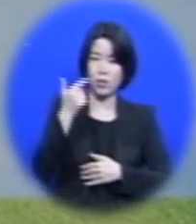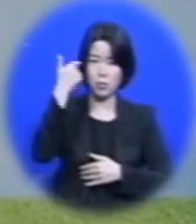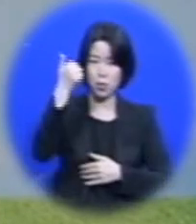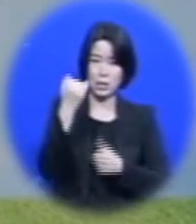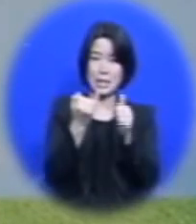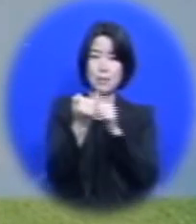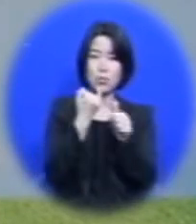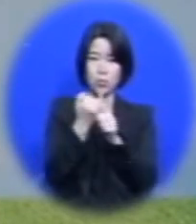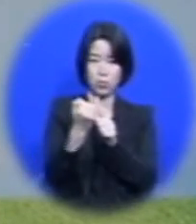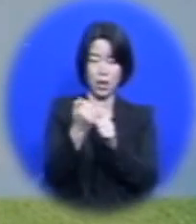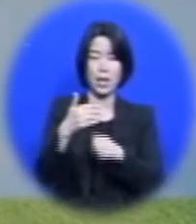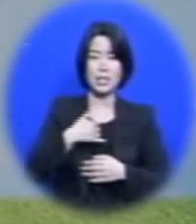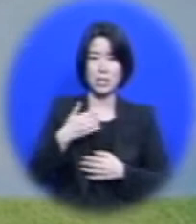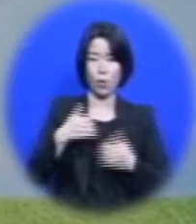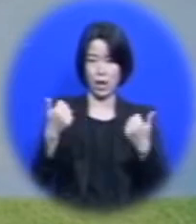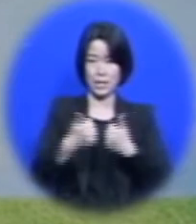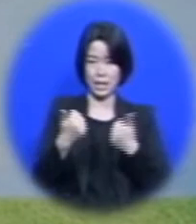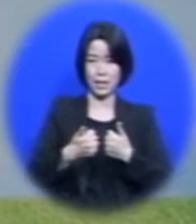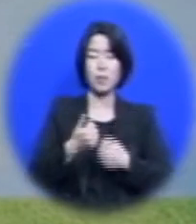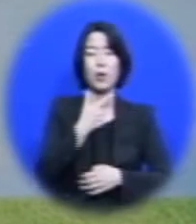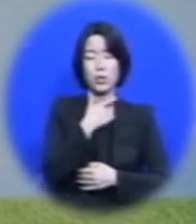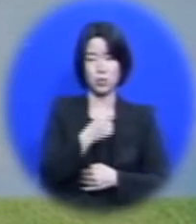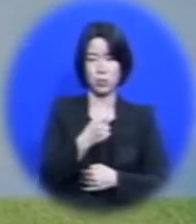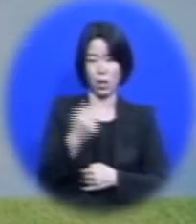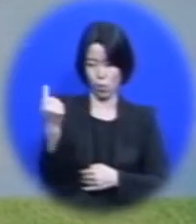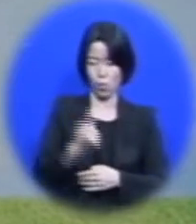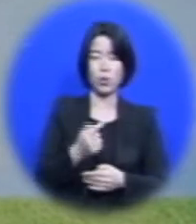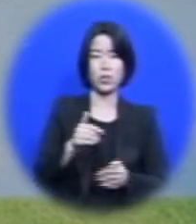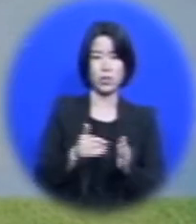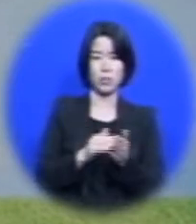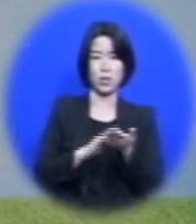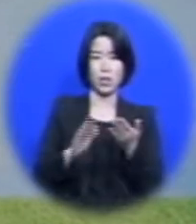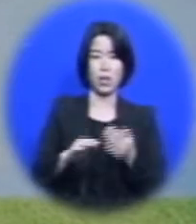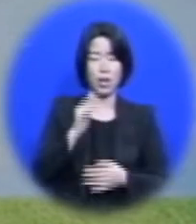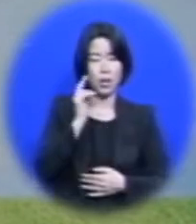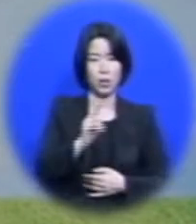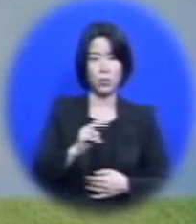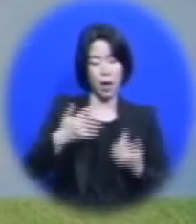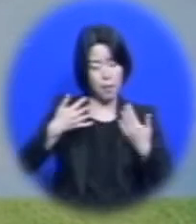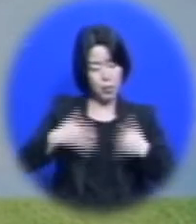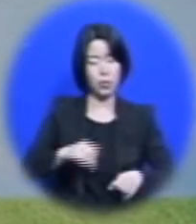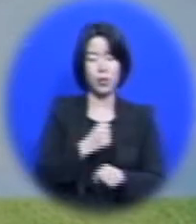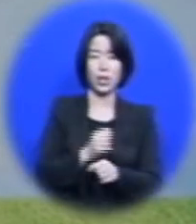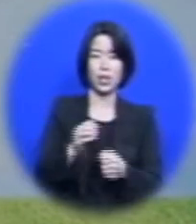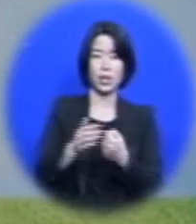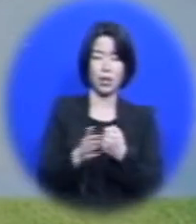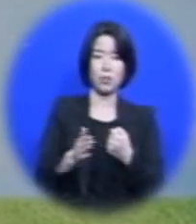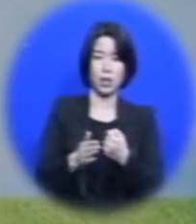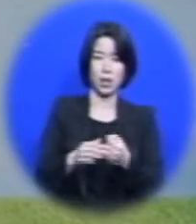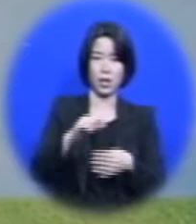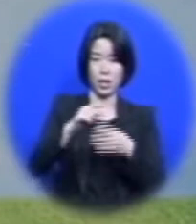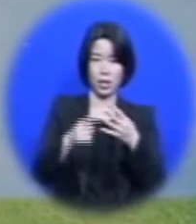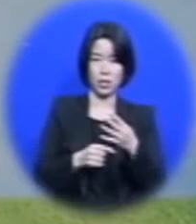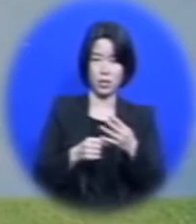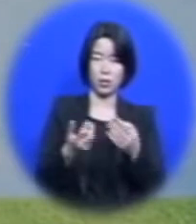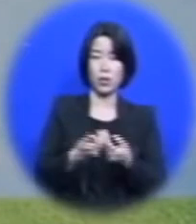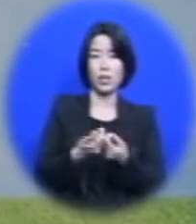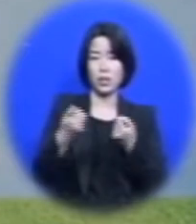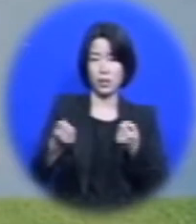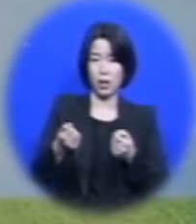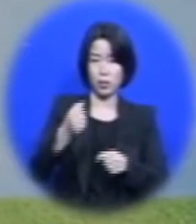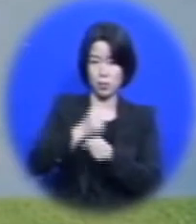부부가 저와 상담하고 싶으시다고 오셨습니다. 너무나 피곤했기 때문에 일정을 따로 잡고